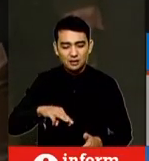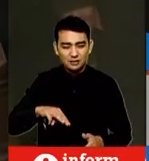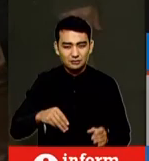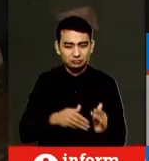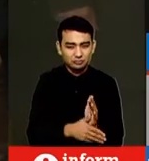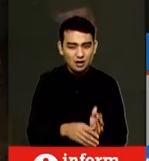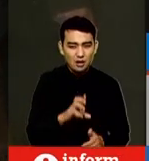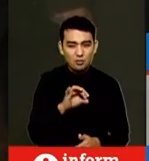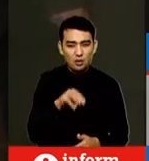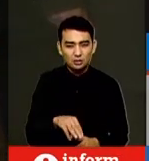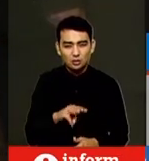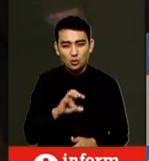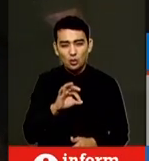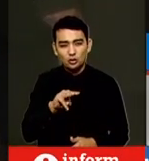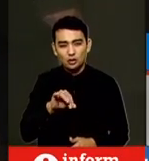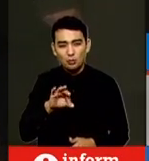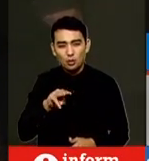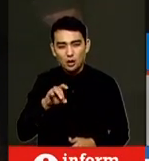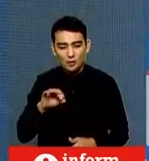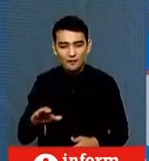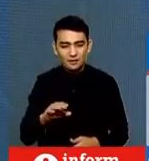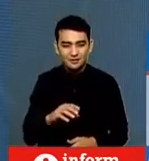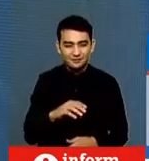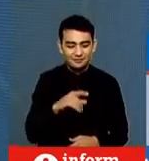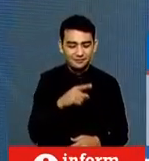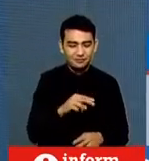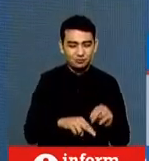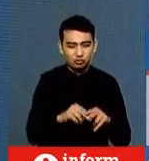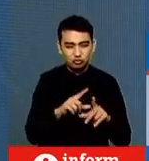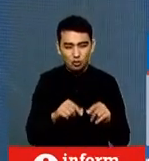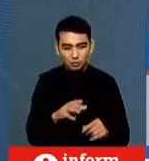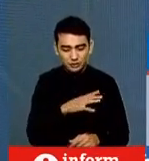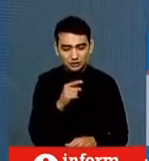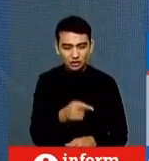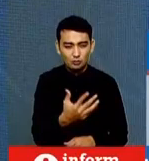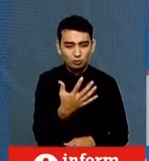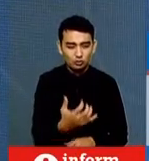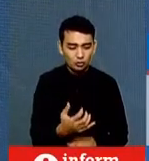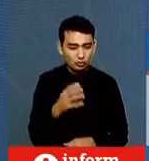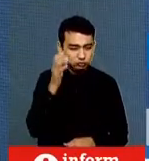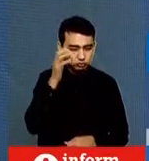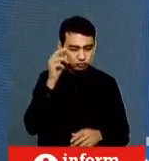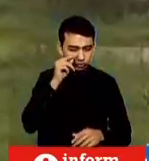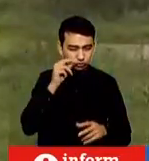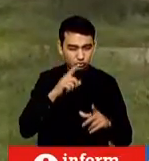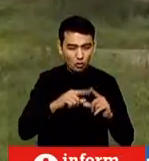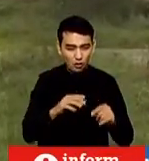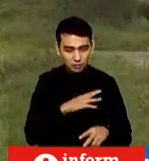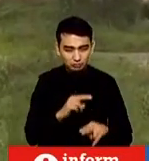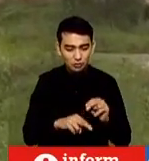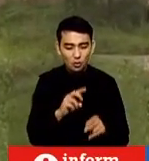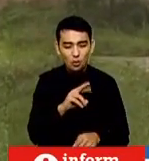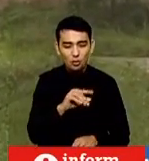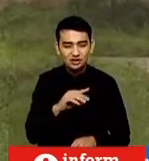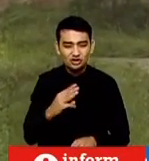Болат Өтемұратов қоры қыркүйек айында жайлы мектеп стандартымен салынған 1500 орындық білім ұясын Қосшы қаласының халқына